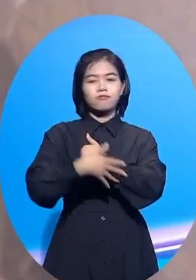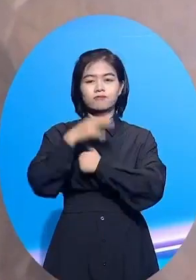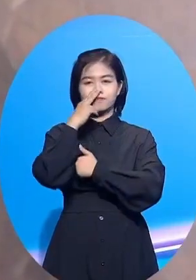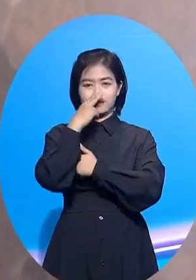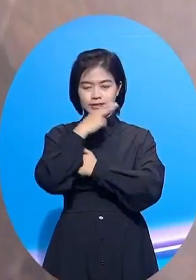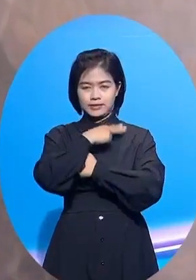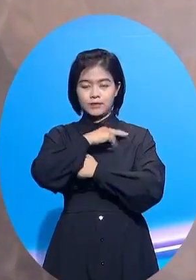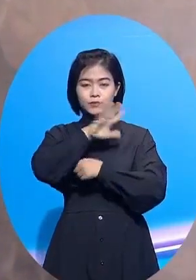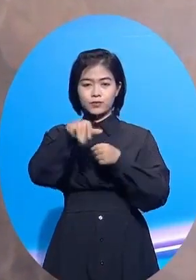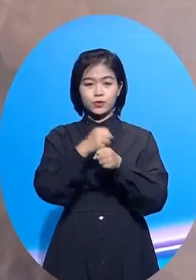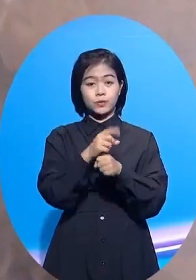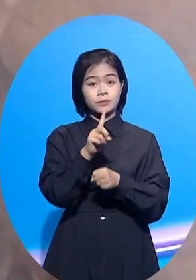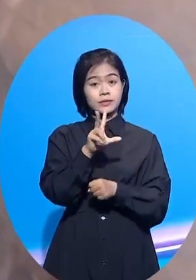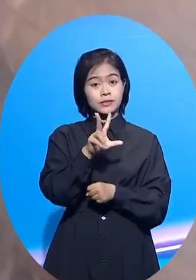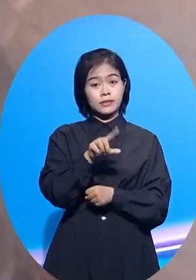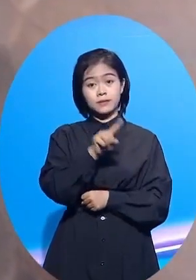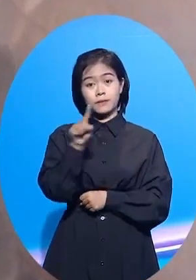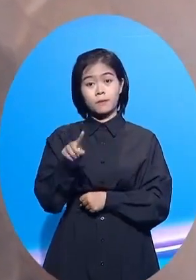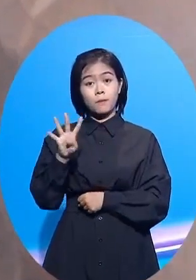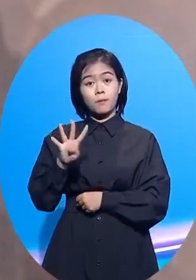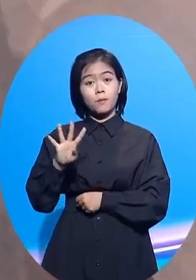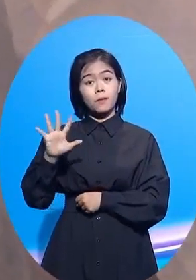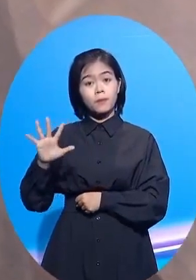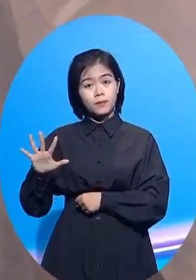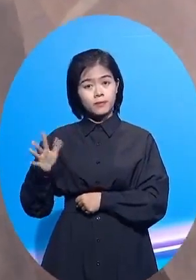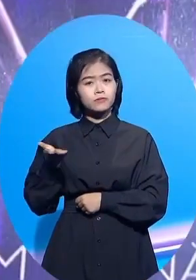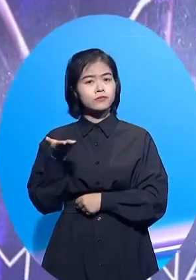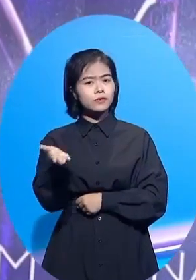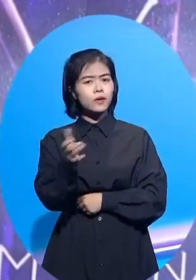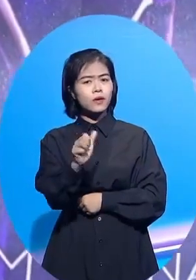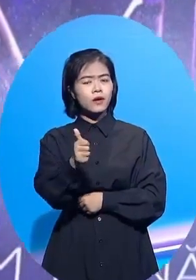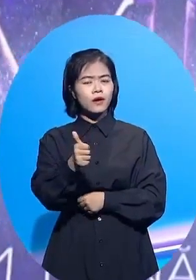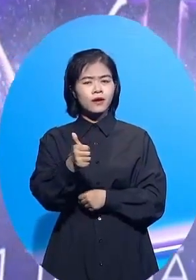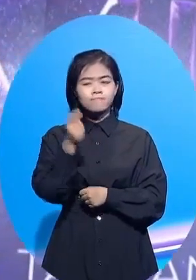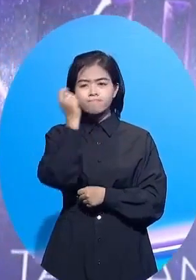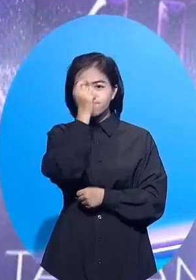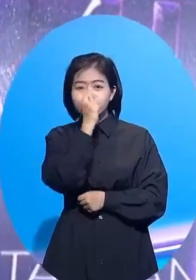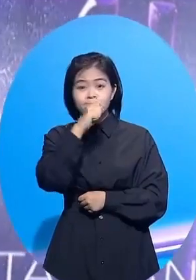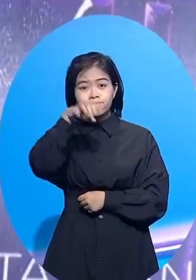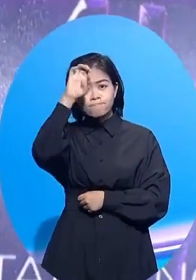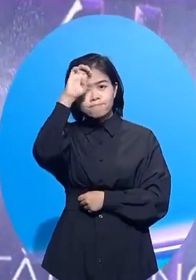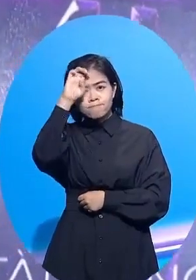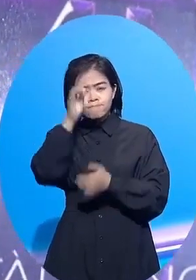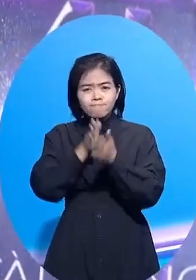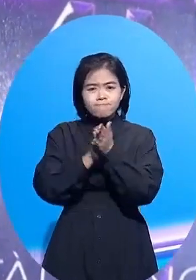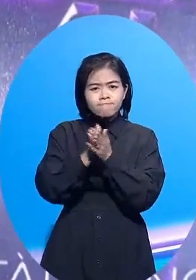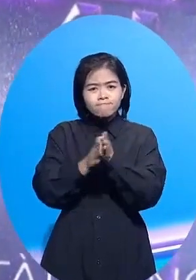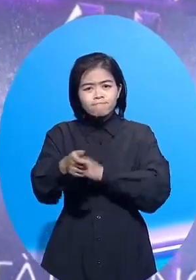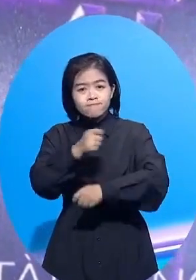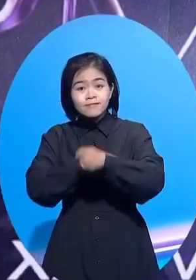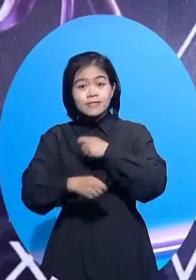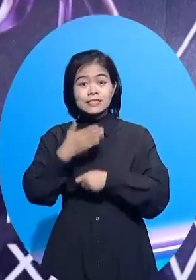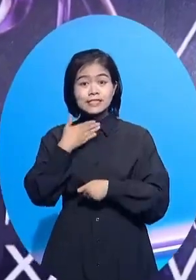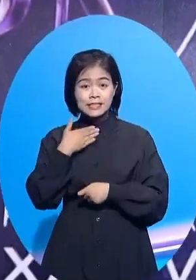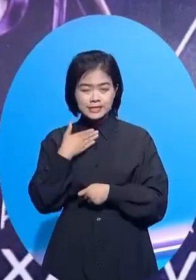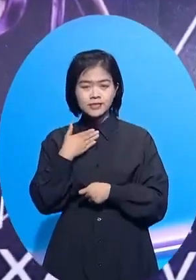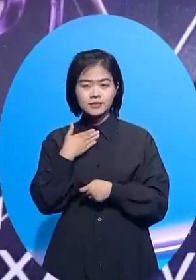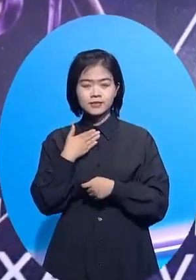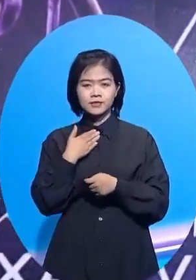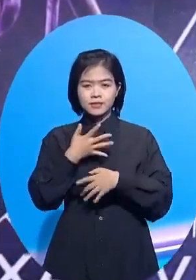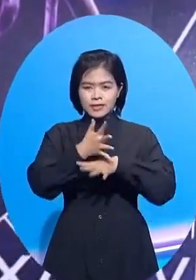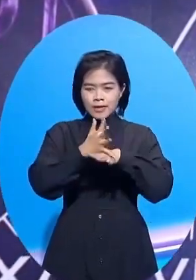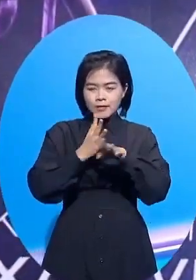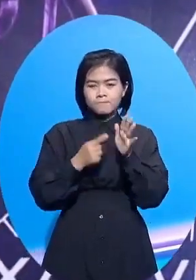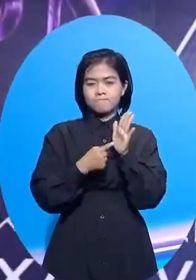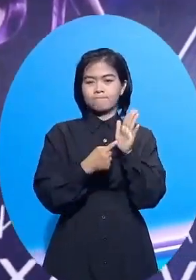tuổi. Chương trình sẽ tạo ra một sân chơi giúp cho những người đam mê với nghề phun xăm thẩm mỹ nói riêng và ngành làm đẹp nói chung khẳng định tay nghề và vị thế của